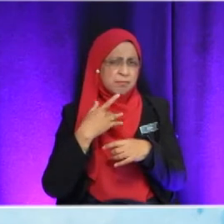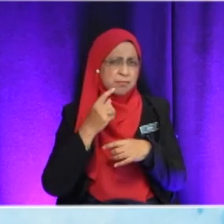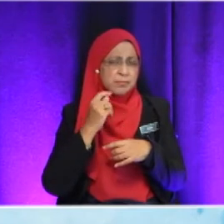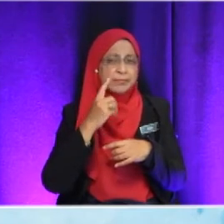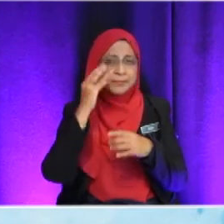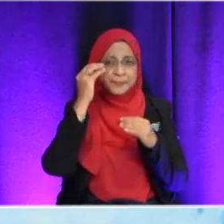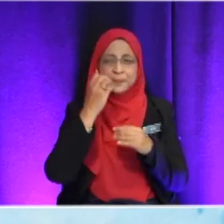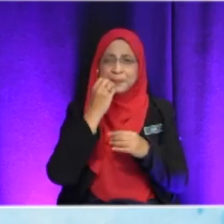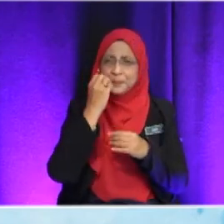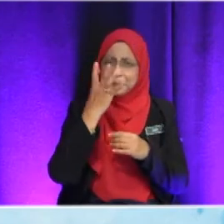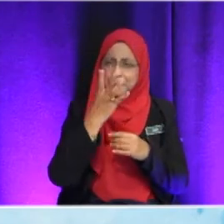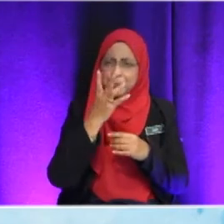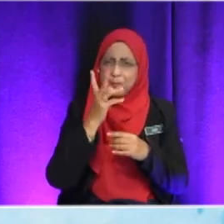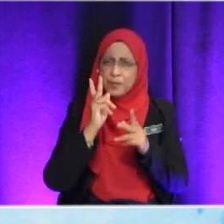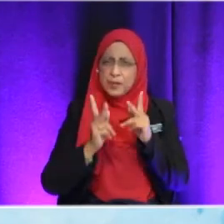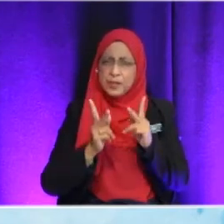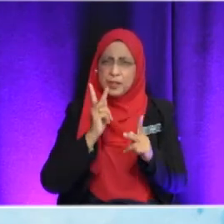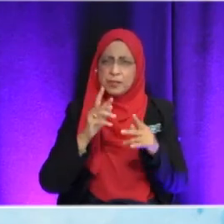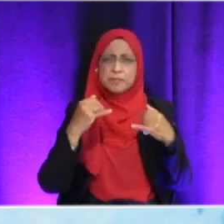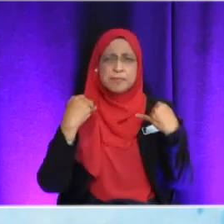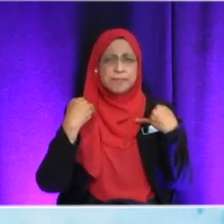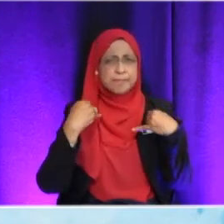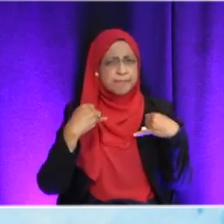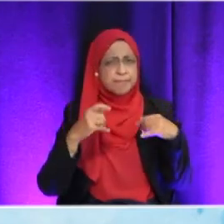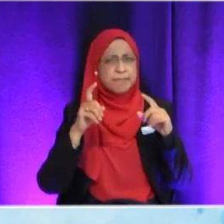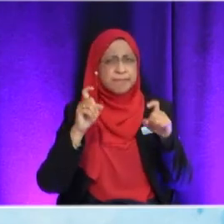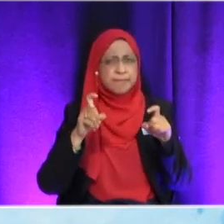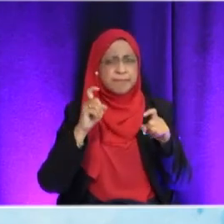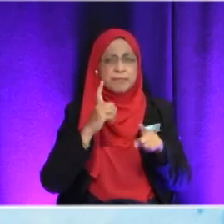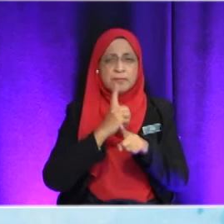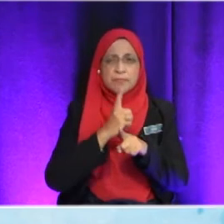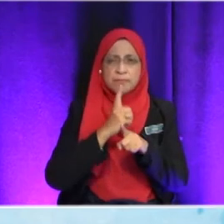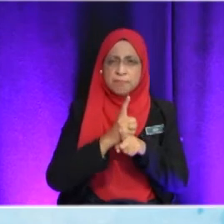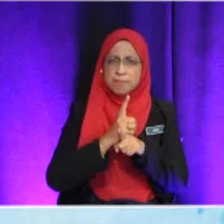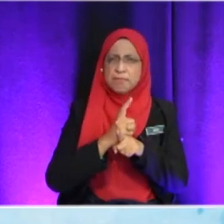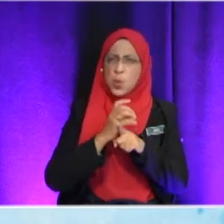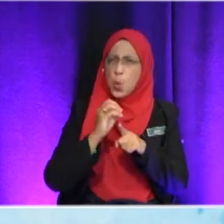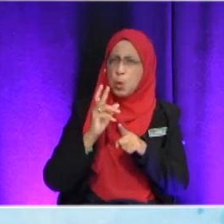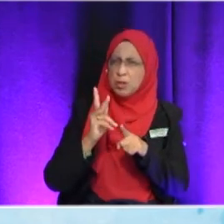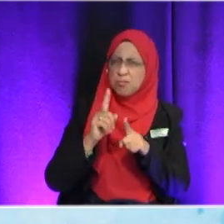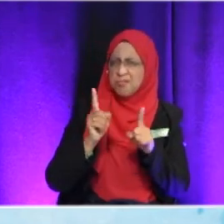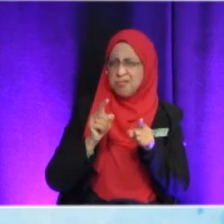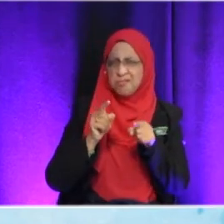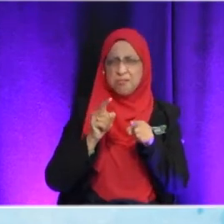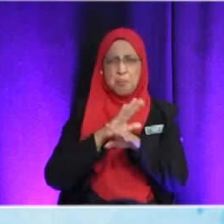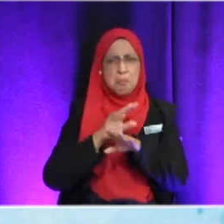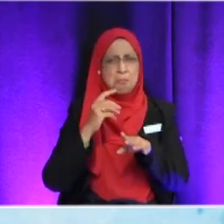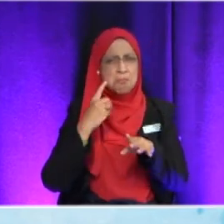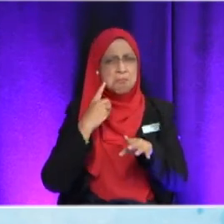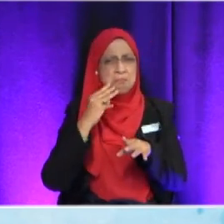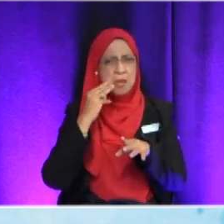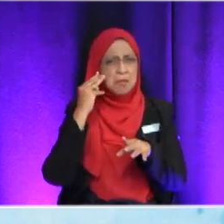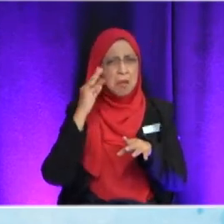sebelum ini yang mana Kalau Najwa mestilah yang betul-betul matang saya kali ini dibaca belum betul-betul